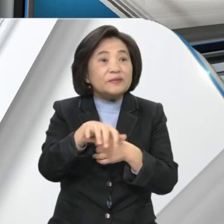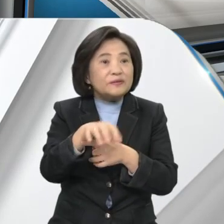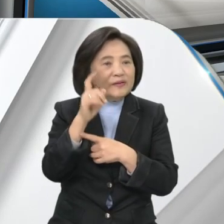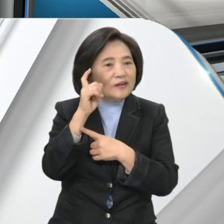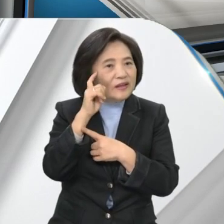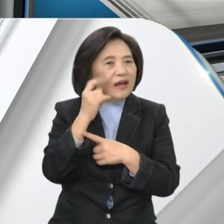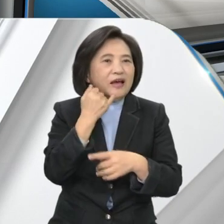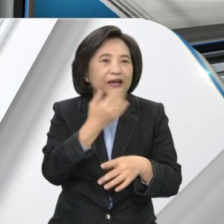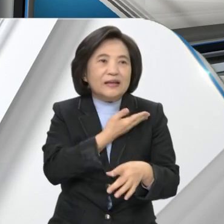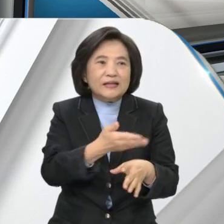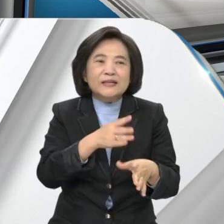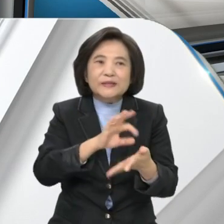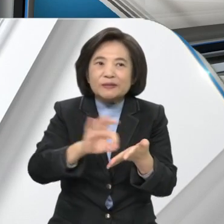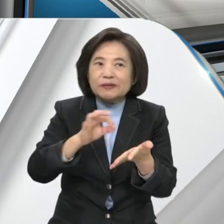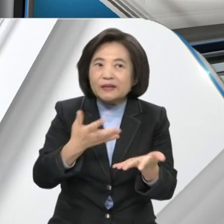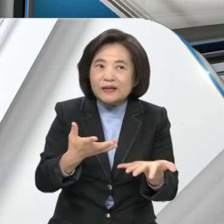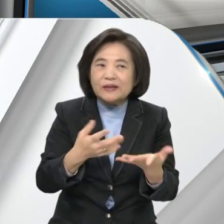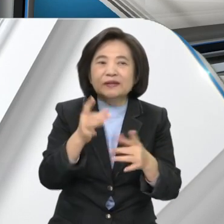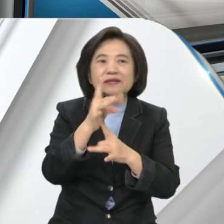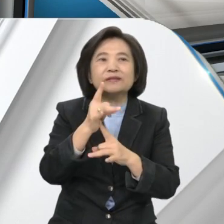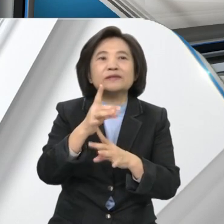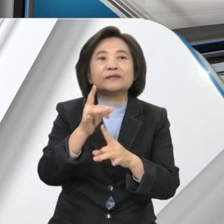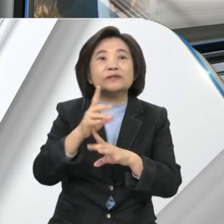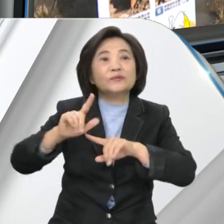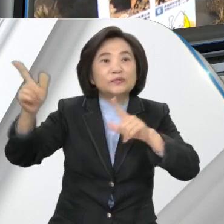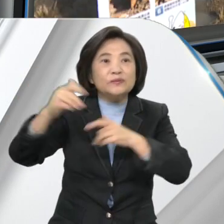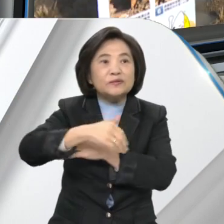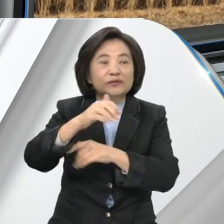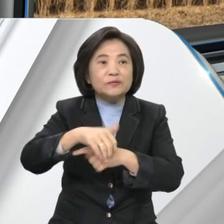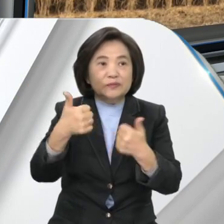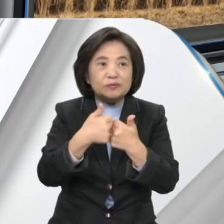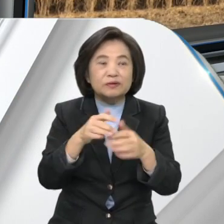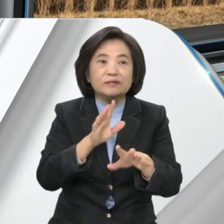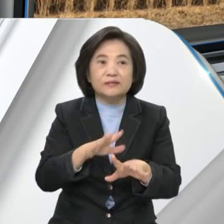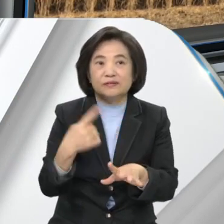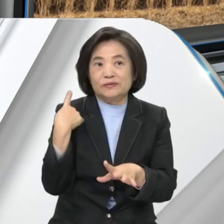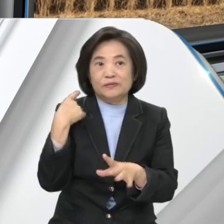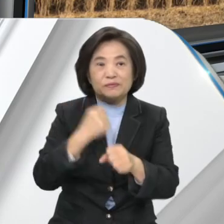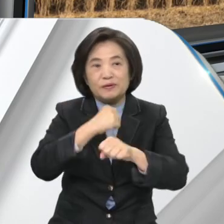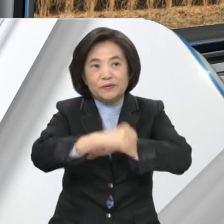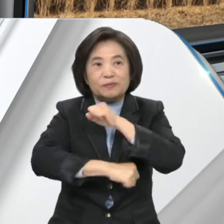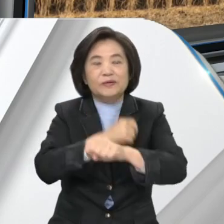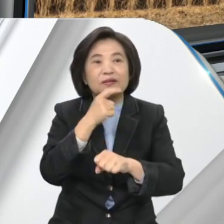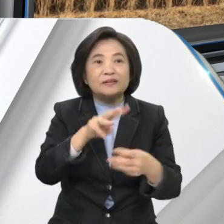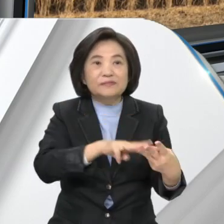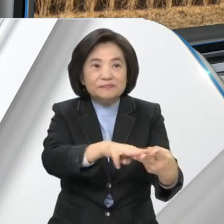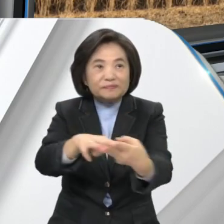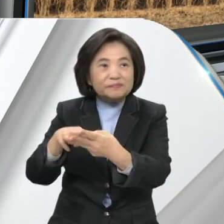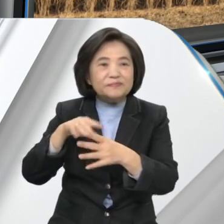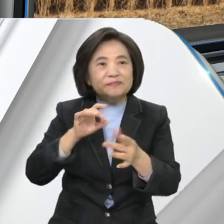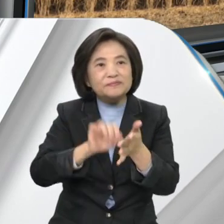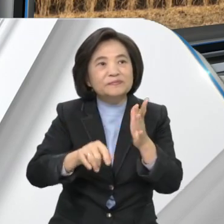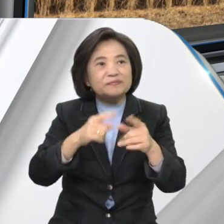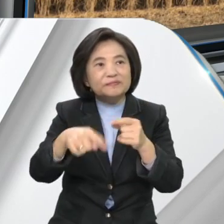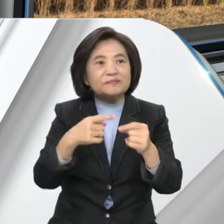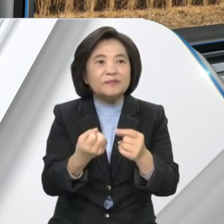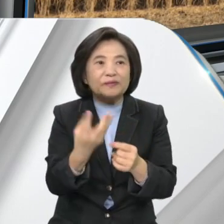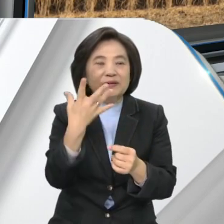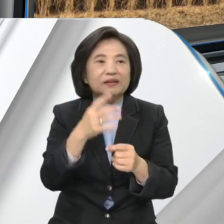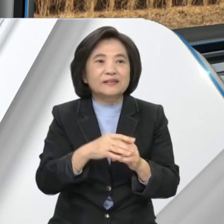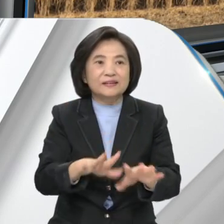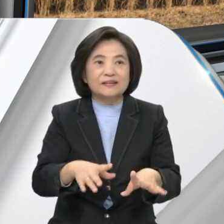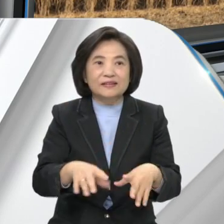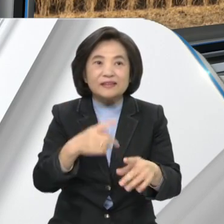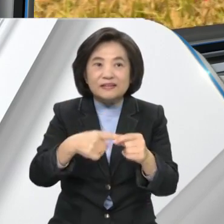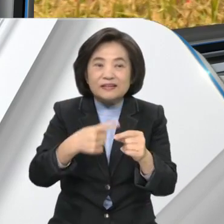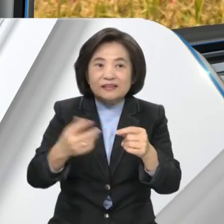每到同农田好好利用，新竹县竹东镇农会草坪二拍内田桥加研发的快通，地